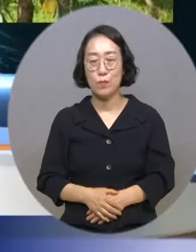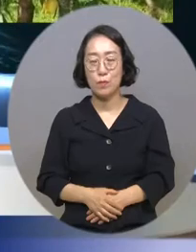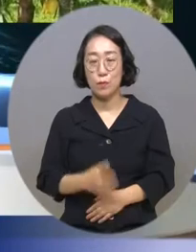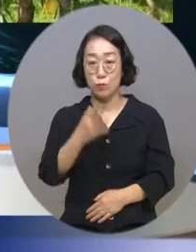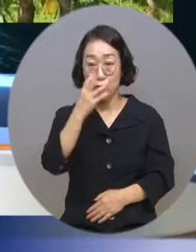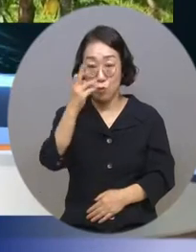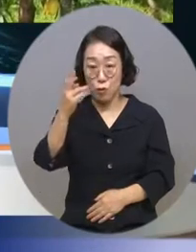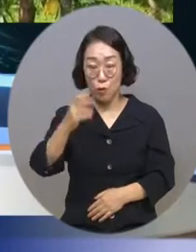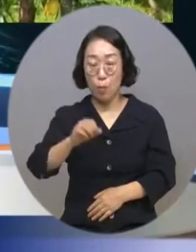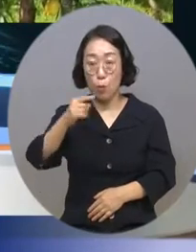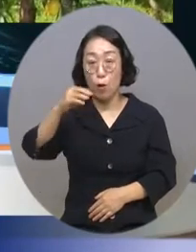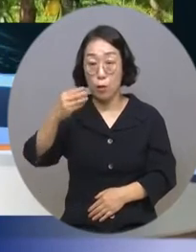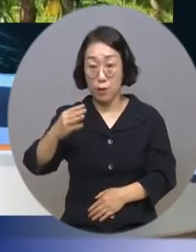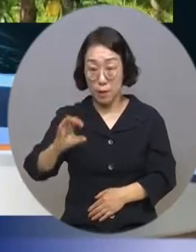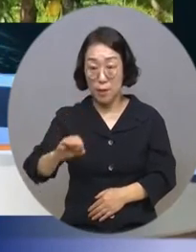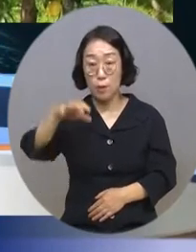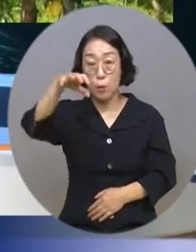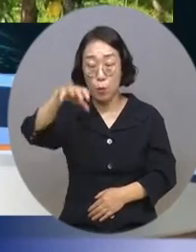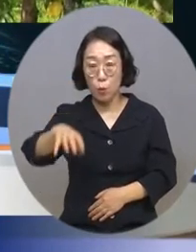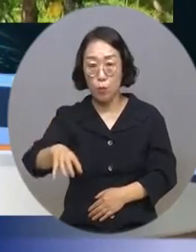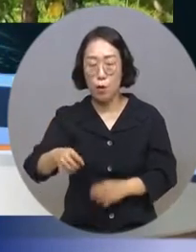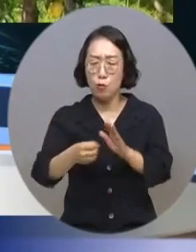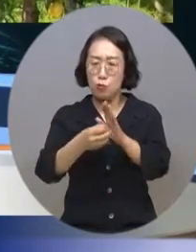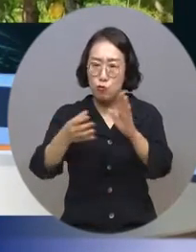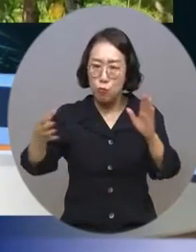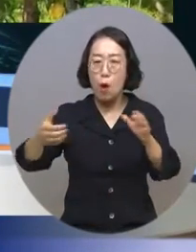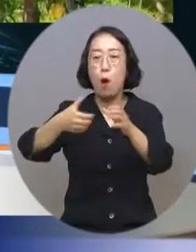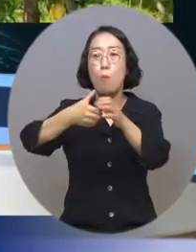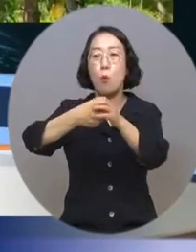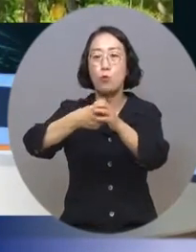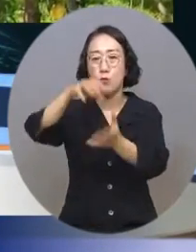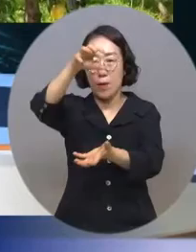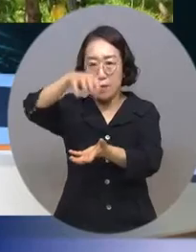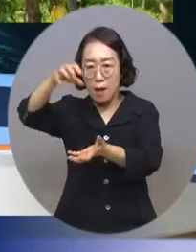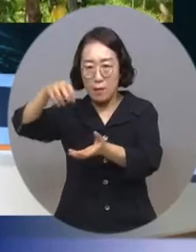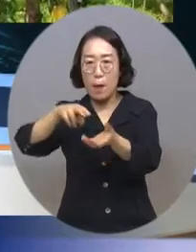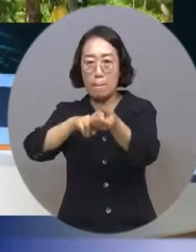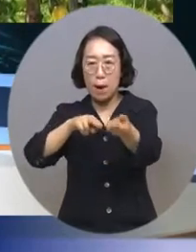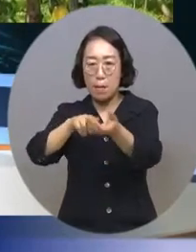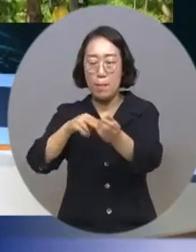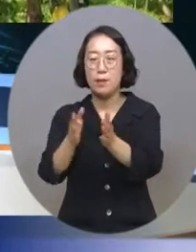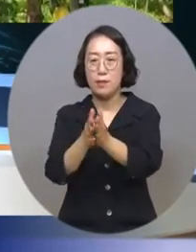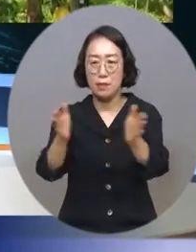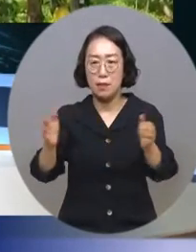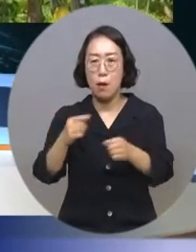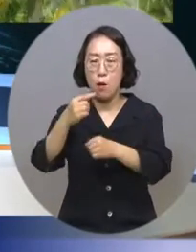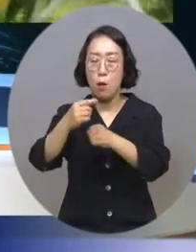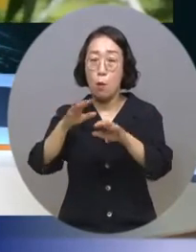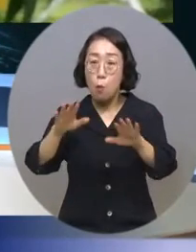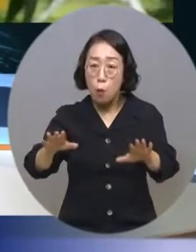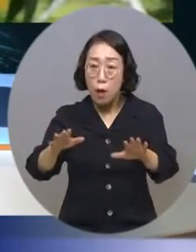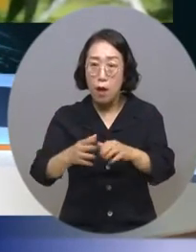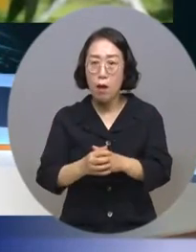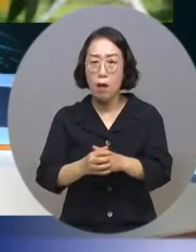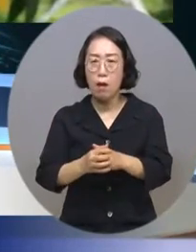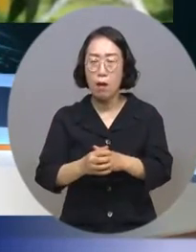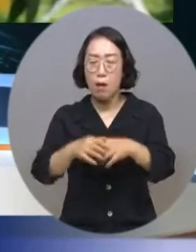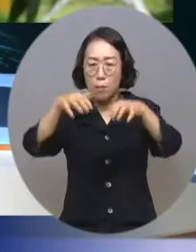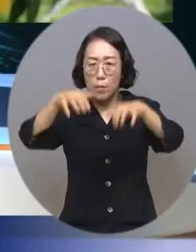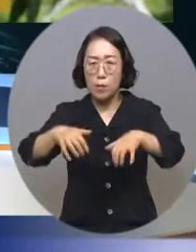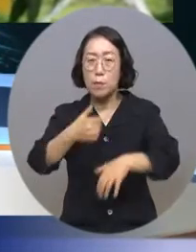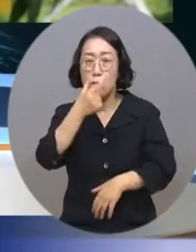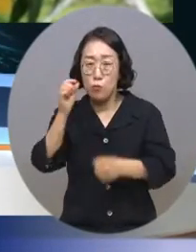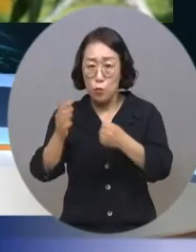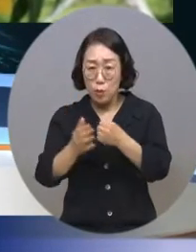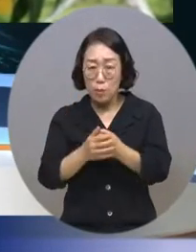순천 월등 지역의 대표적 특산물인 복숭아 수확이 시작됐습니다. 올해 가뭄 때문에 초기 작황이